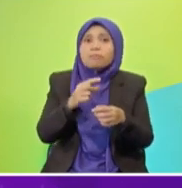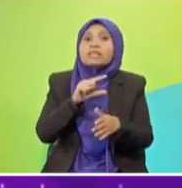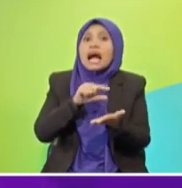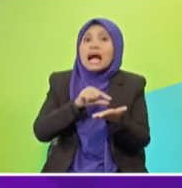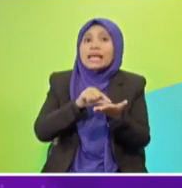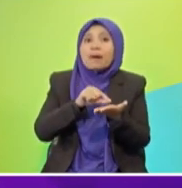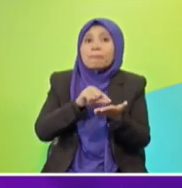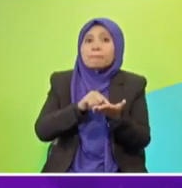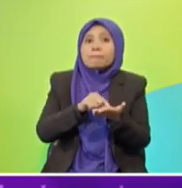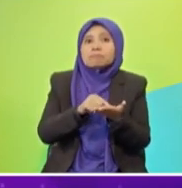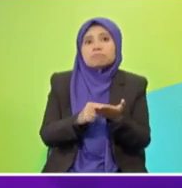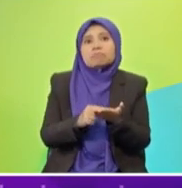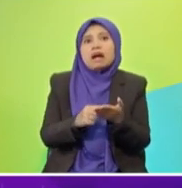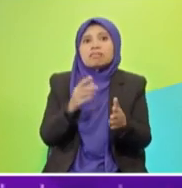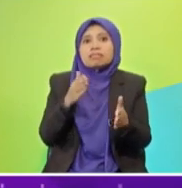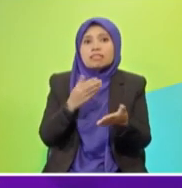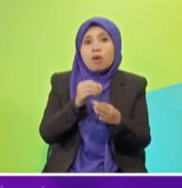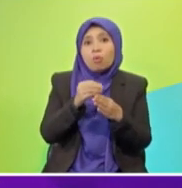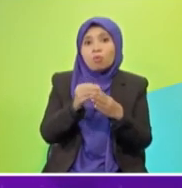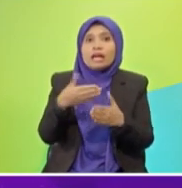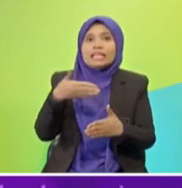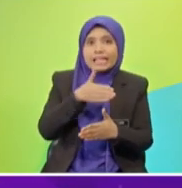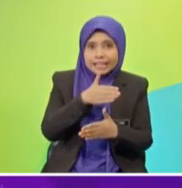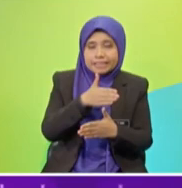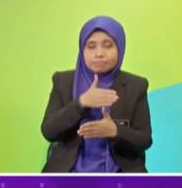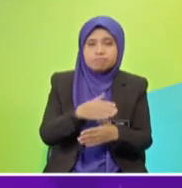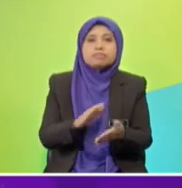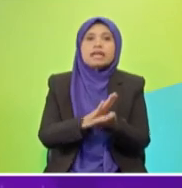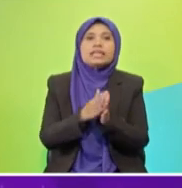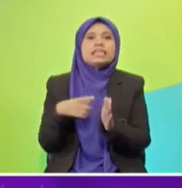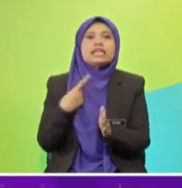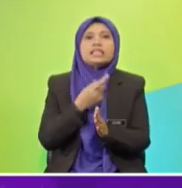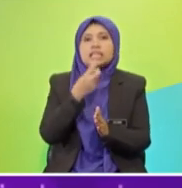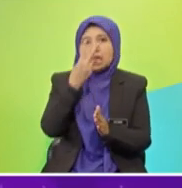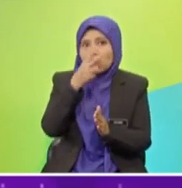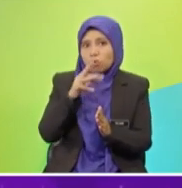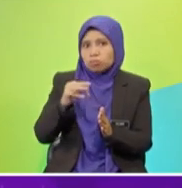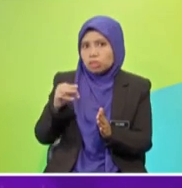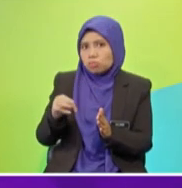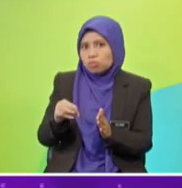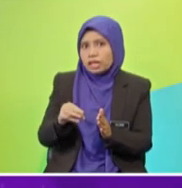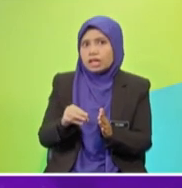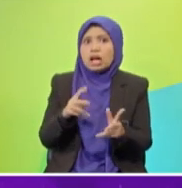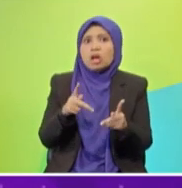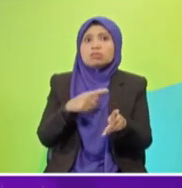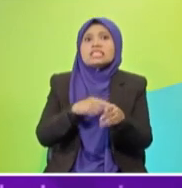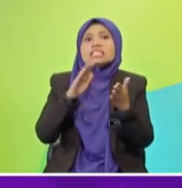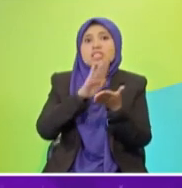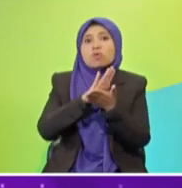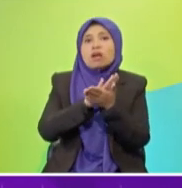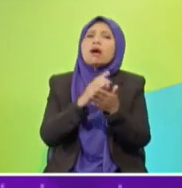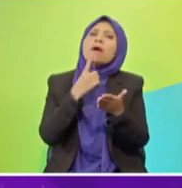kita akan lihat pulau kemalangan yang boleh berlaku ketika murid-murid berada di sekolah